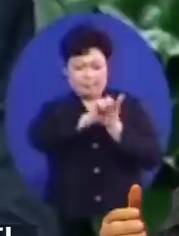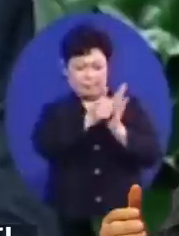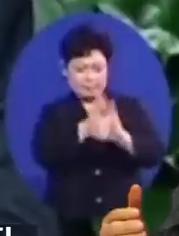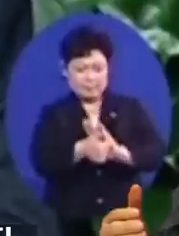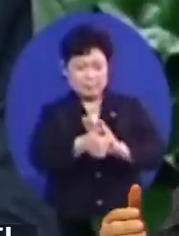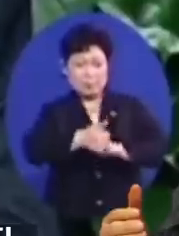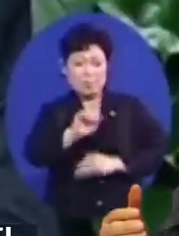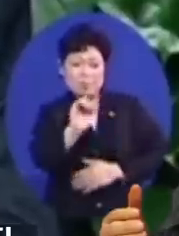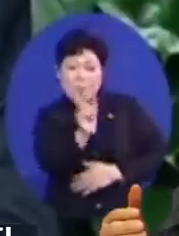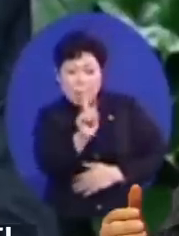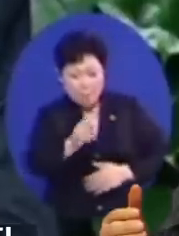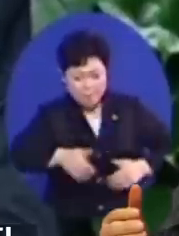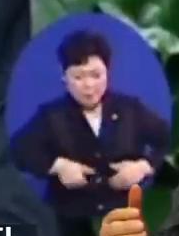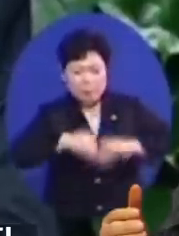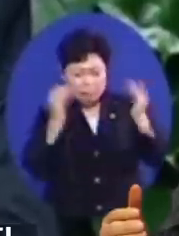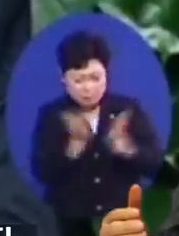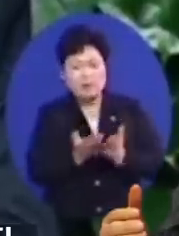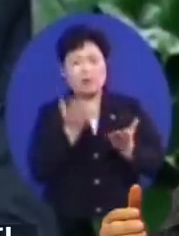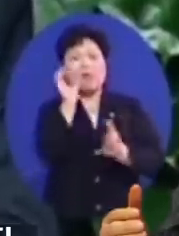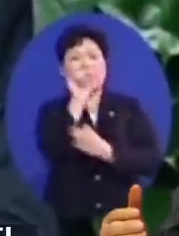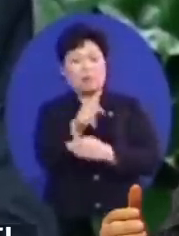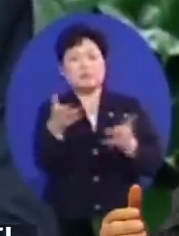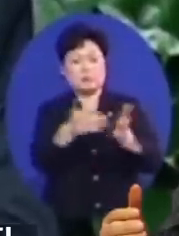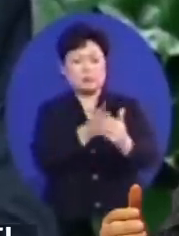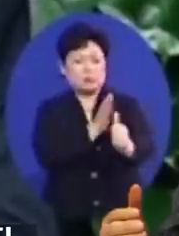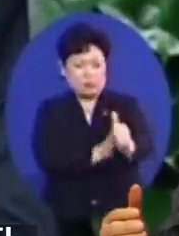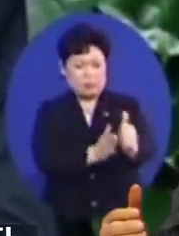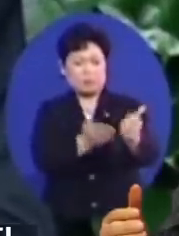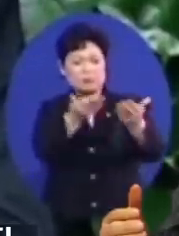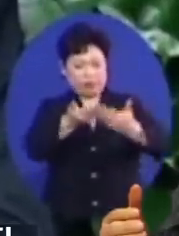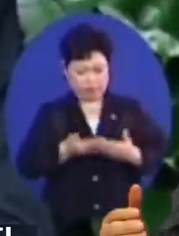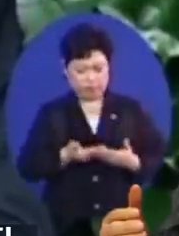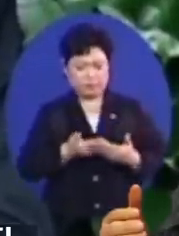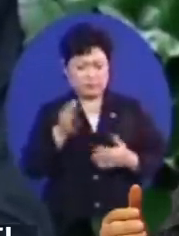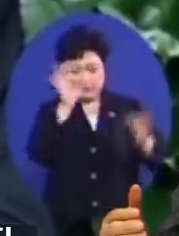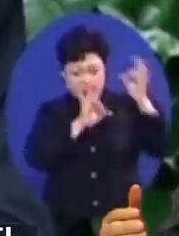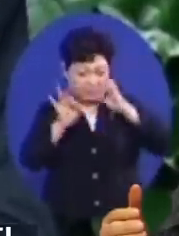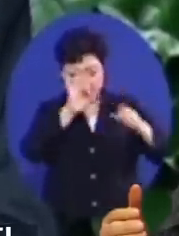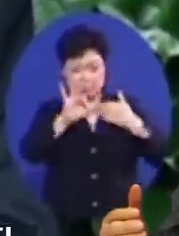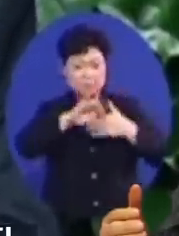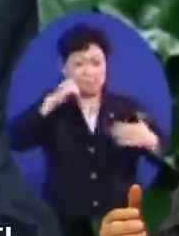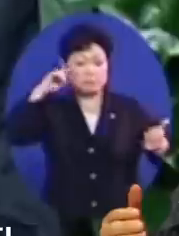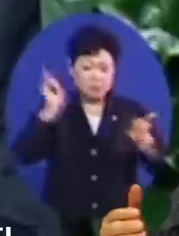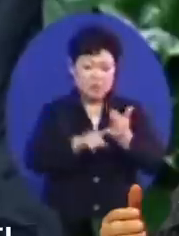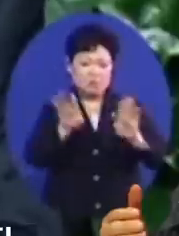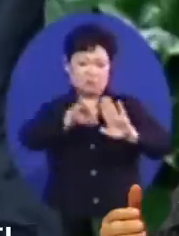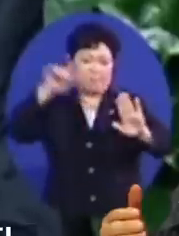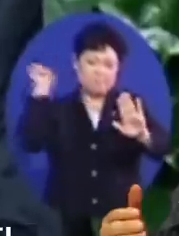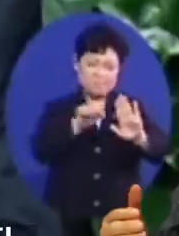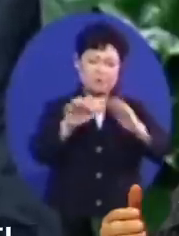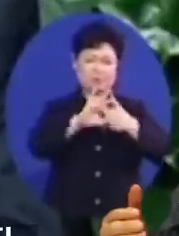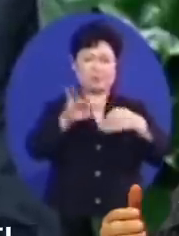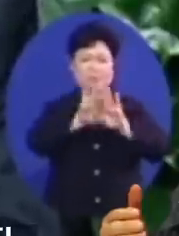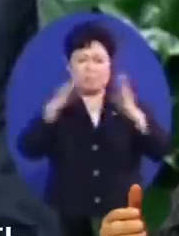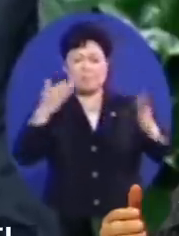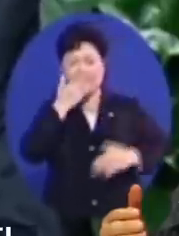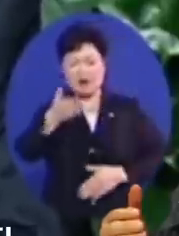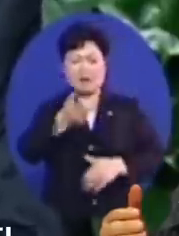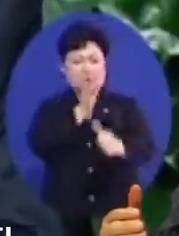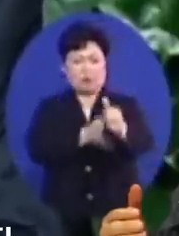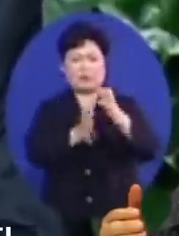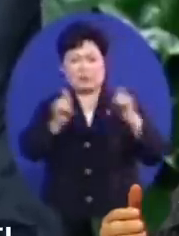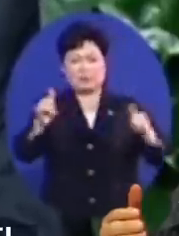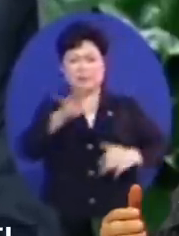우리들에게 무엇을 주지 않겠습니까? 구하라 주실 것이요, 찾으라 찾을 것이요, 문을 두드리라 열릴 것이니 구하는 이마다